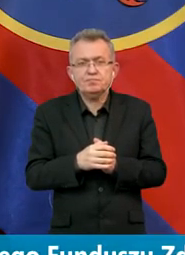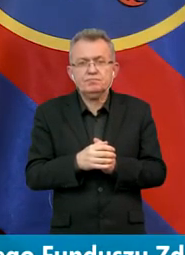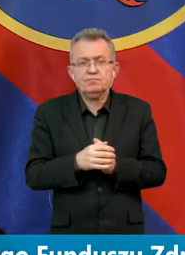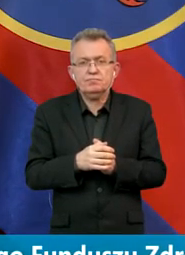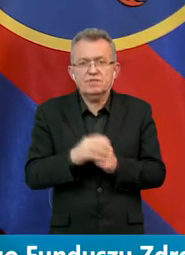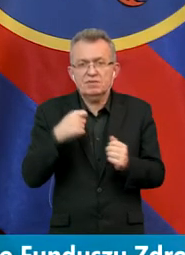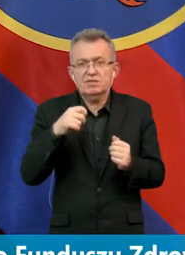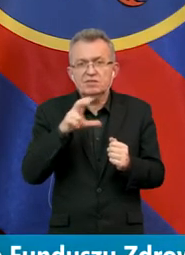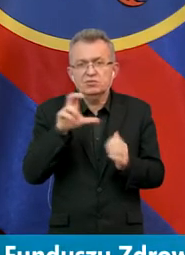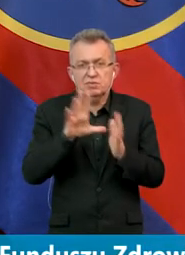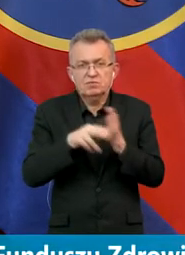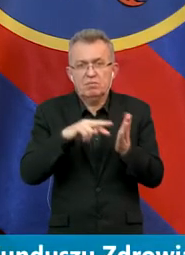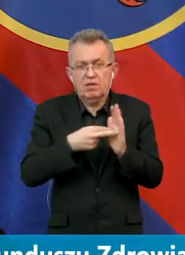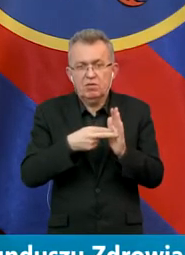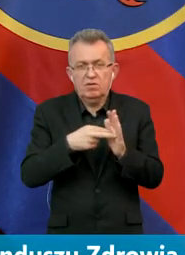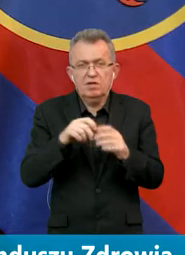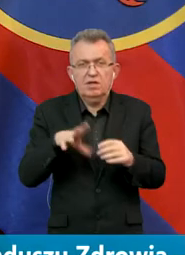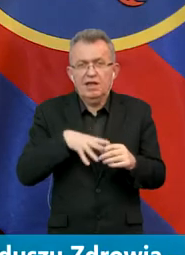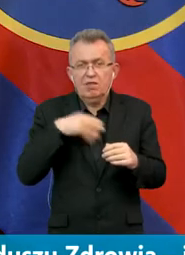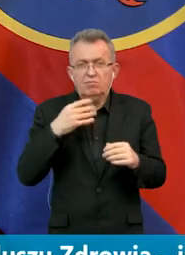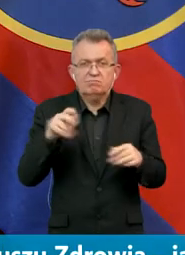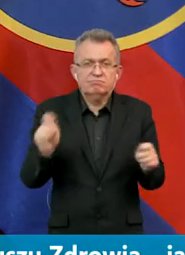Panie Prezydencie, czy miasto planuje jakieś festyny w lato?